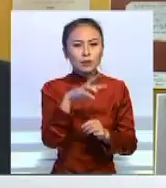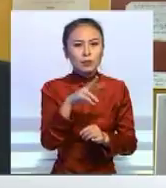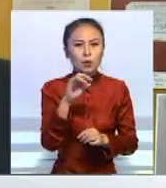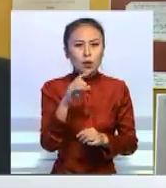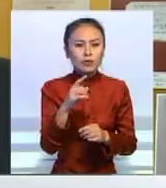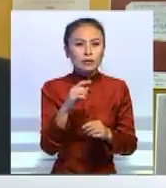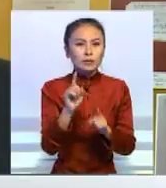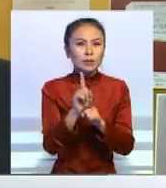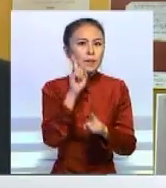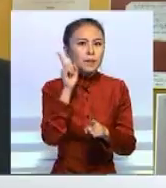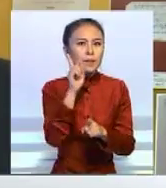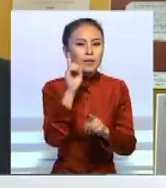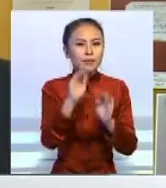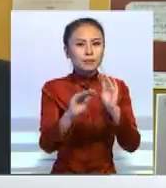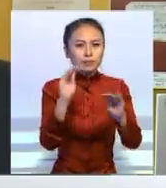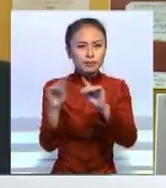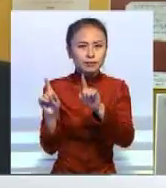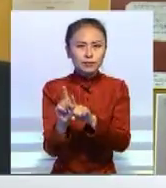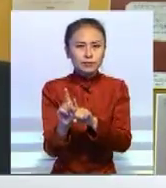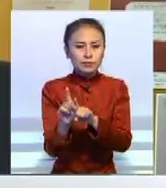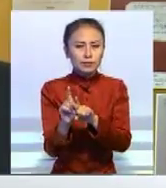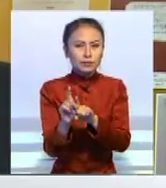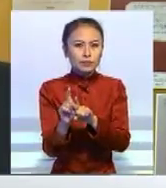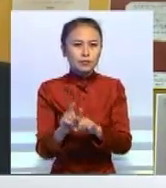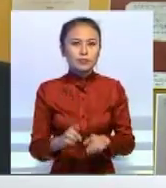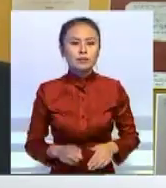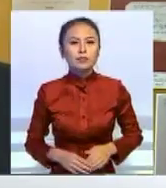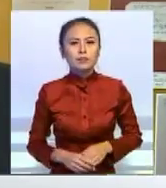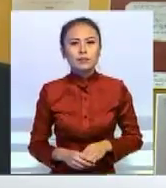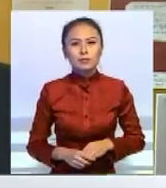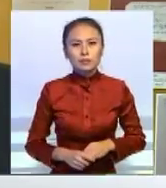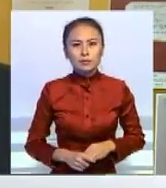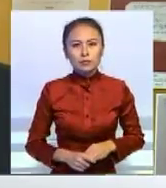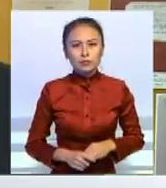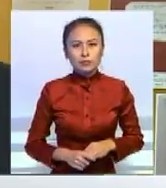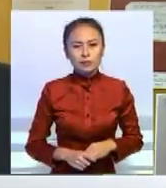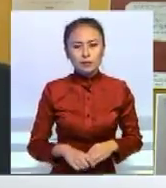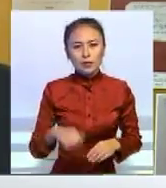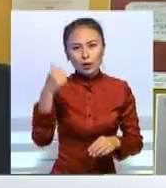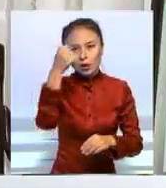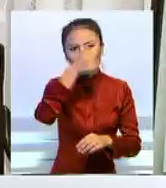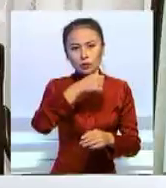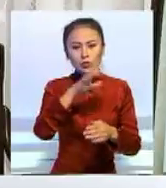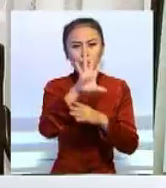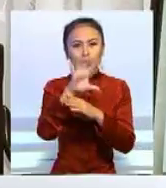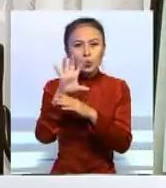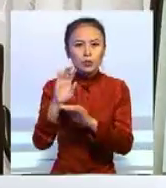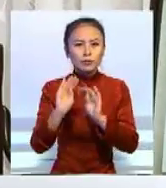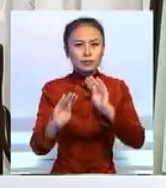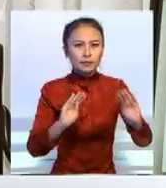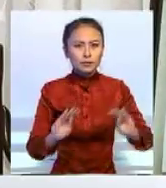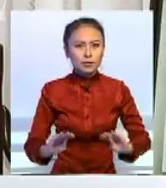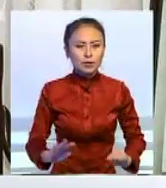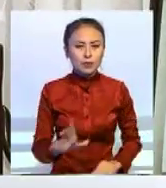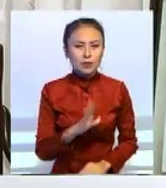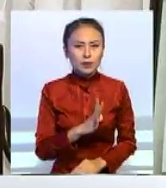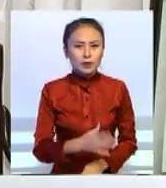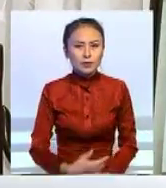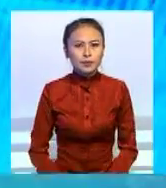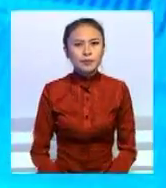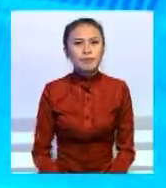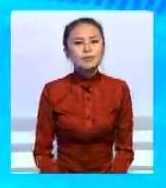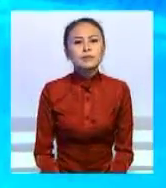32 жаста, 50-дің үстінде Әлихан мен Ахмет Байтұрсыновтың суреттері, 60-қа жақындап қалған Шәкәрім атамыздың бейнелері қойылған.